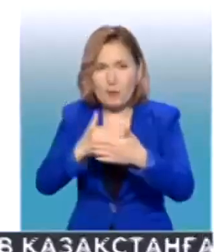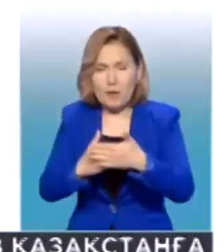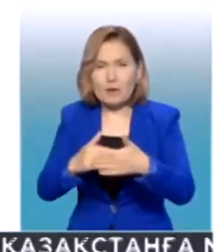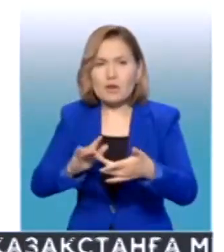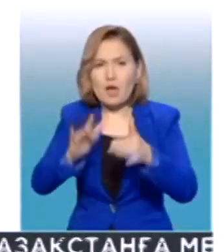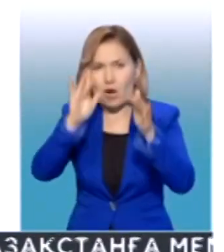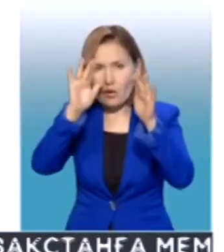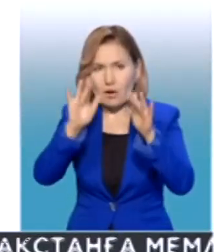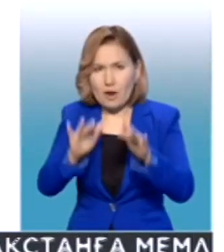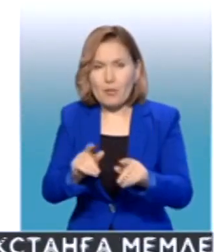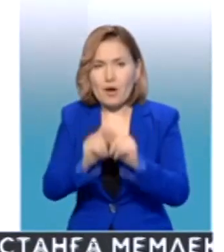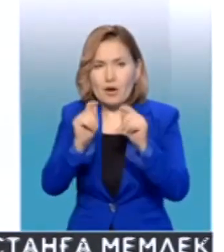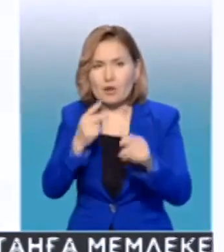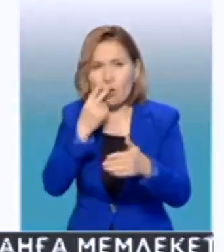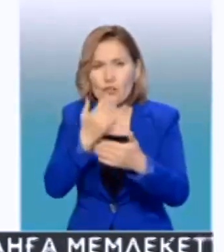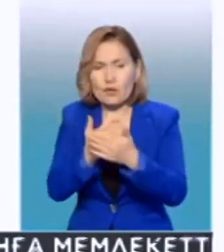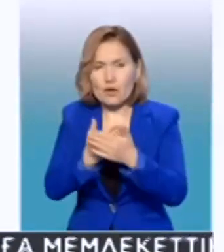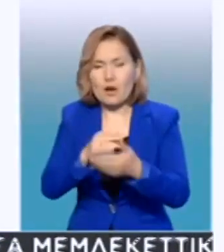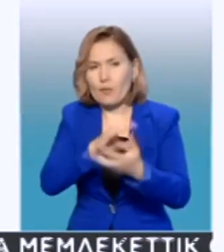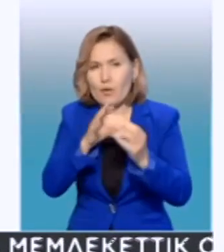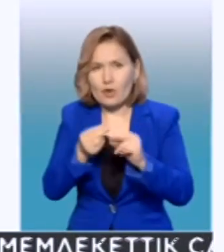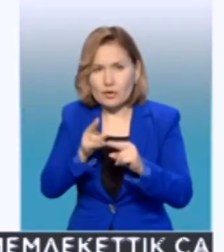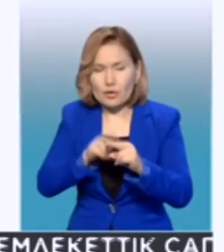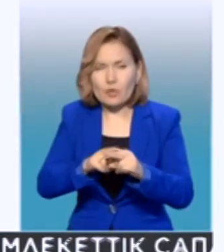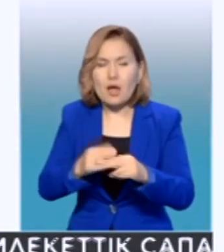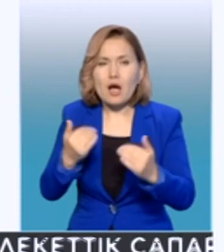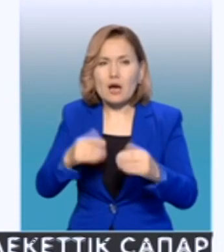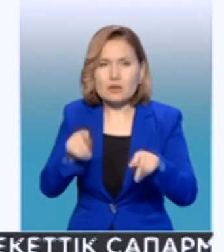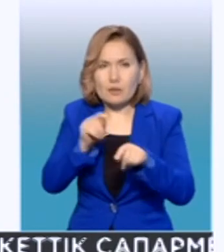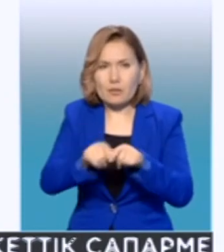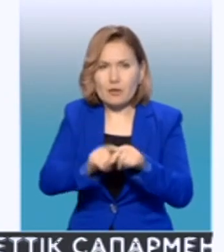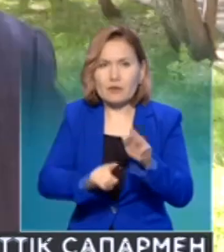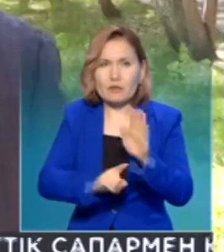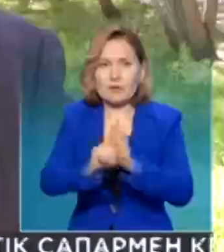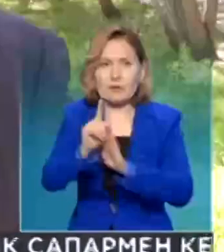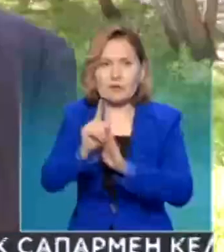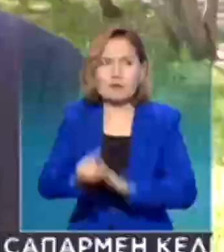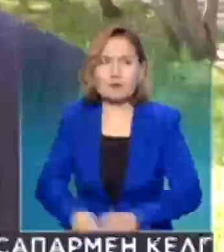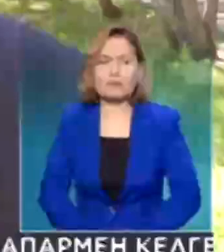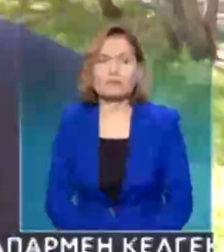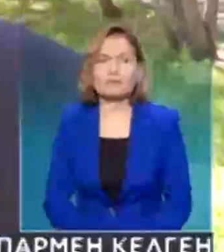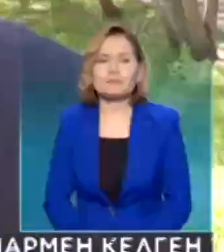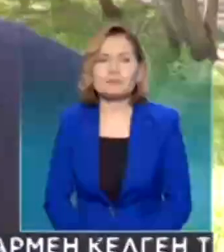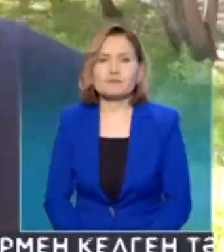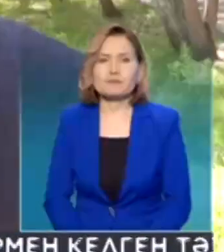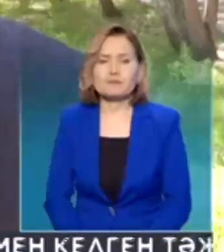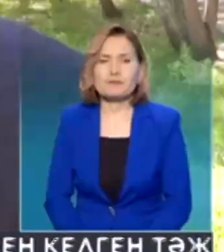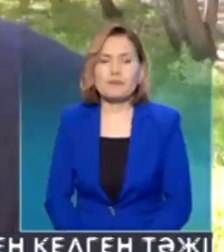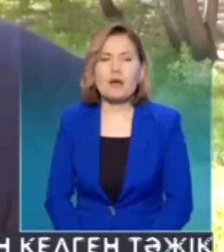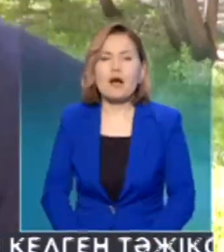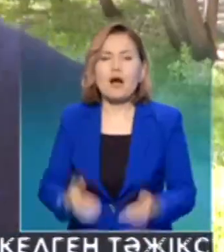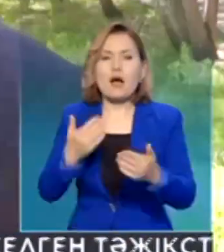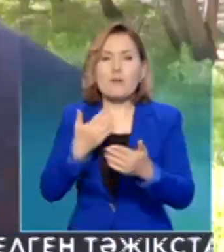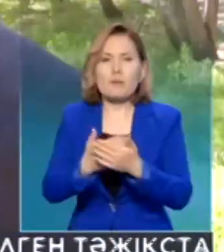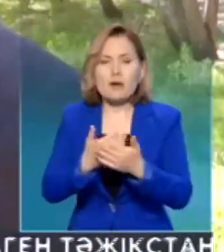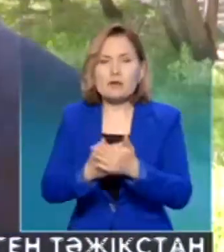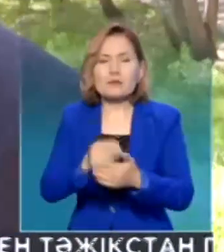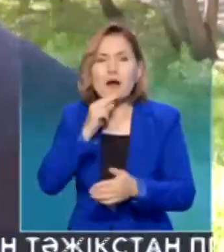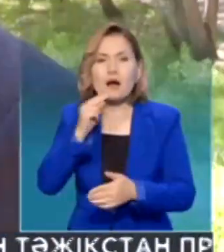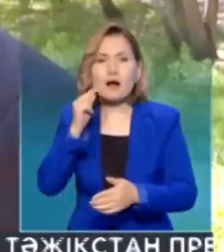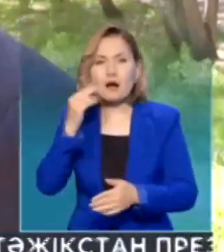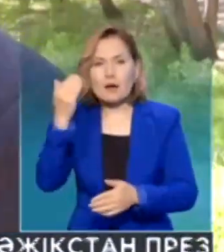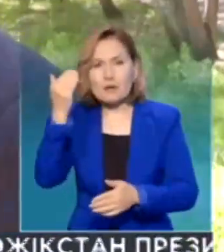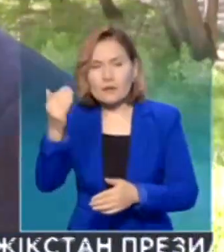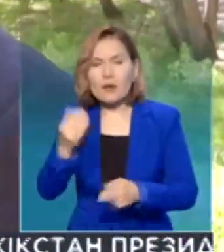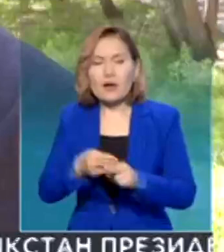Панама дәптері Кипр құжаттарына қайта зер салатын уақыт дейді. Эта компания в Гонконге. Мәселен, Гонконгтан офшорлық